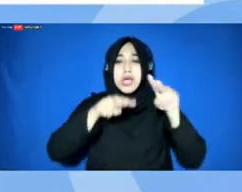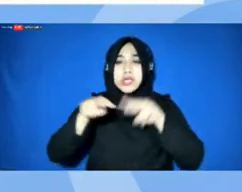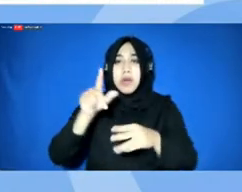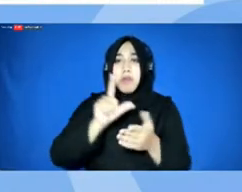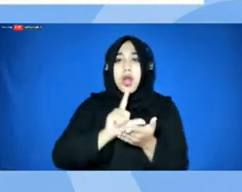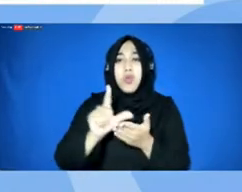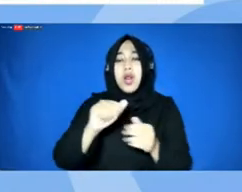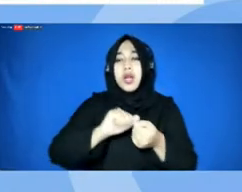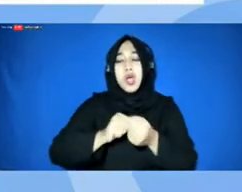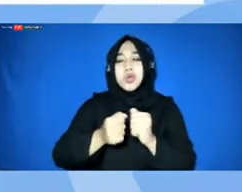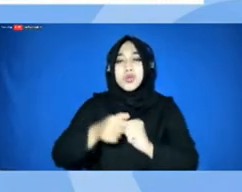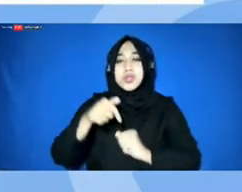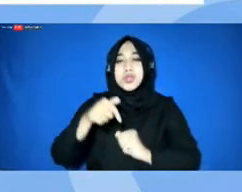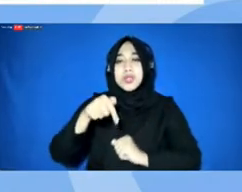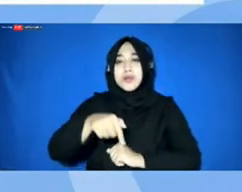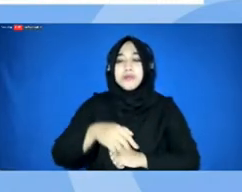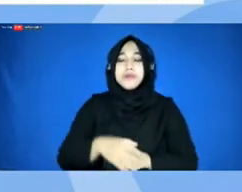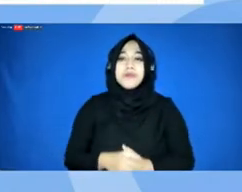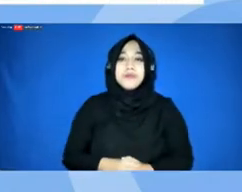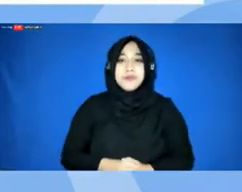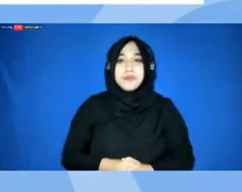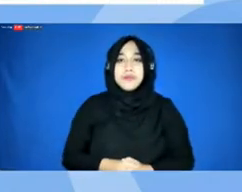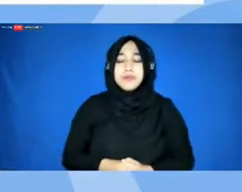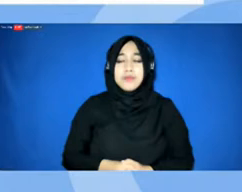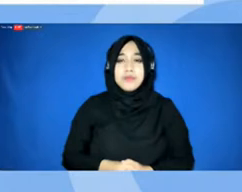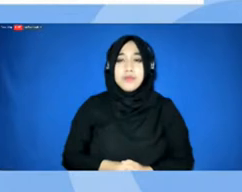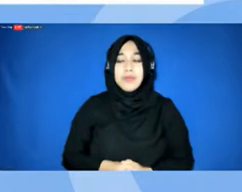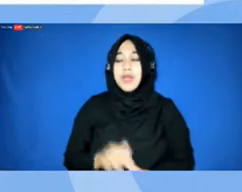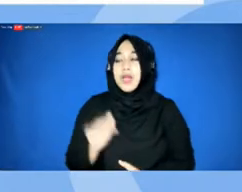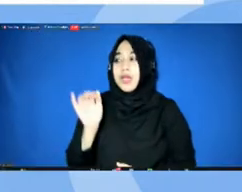ini Pak? Iya, pada slide berikutnya itu ada sebuah